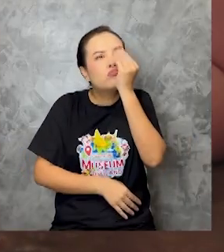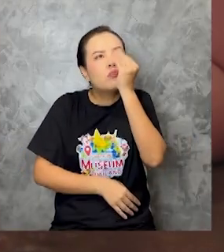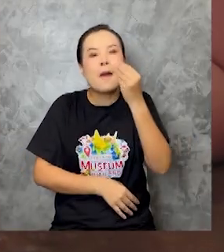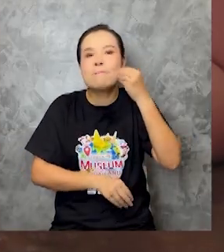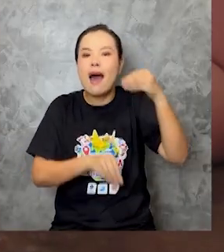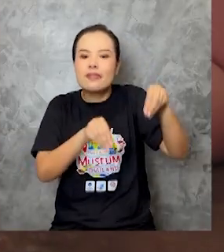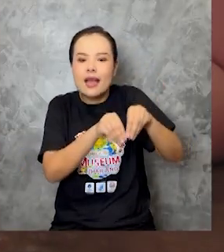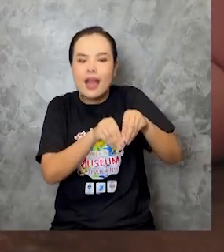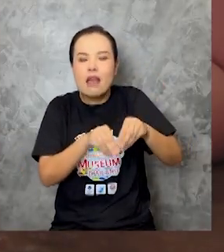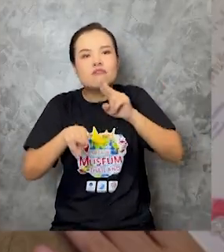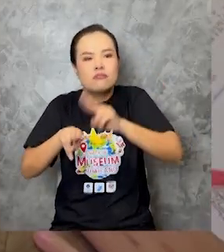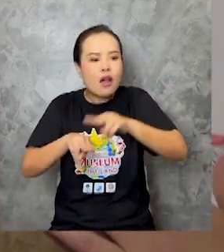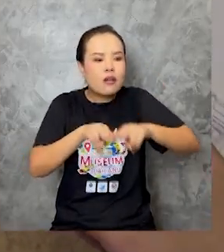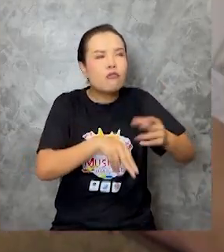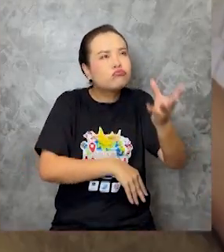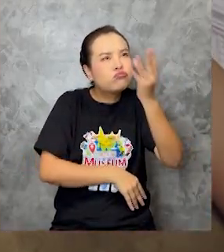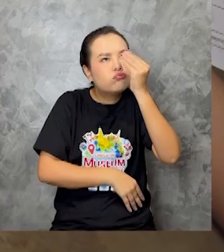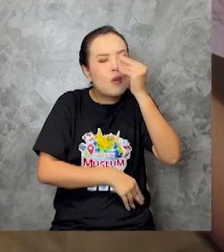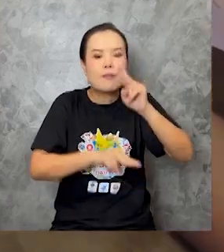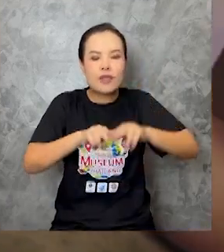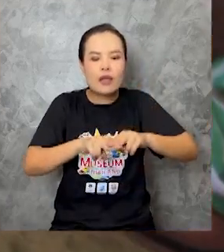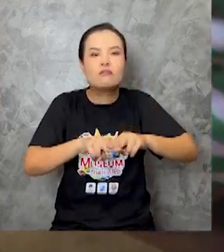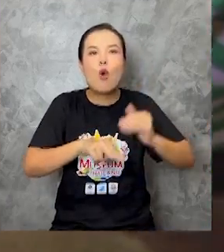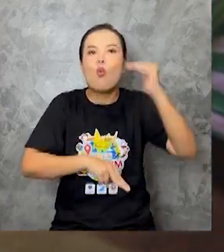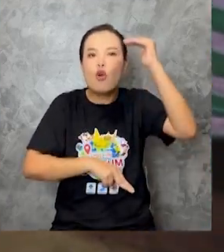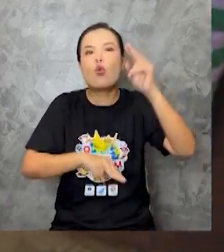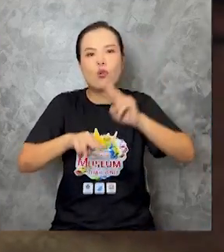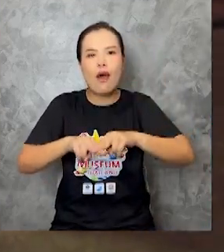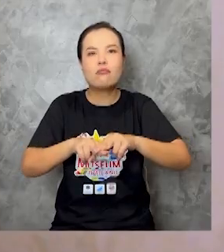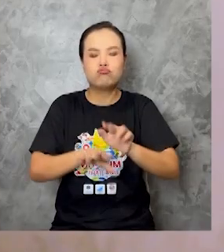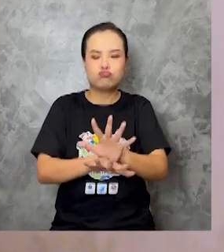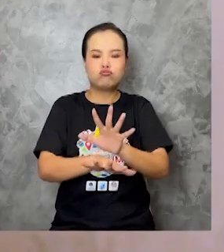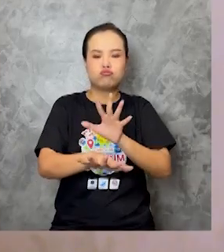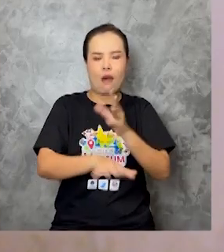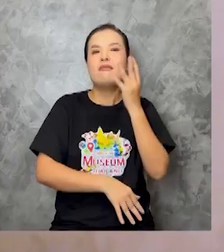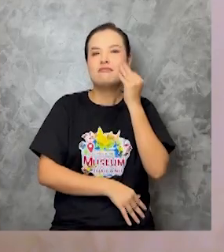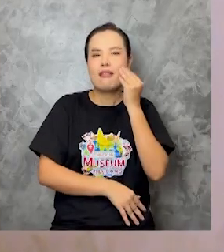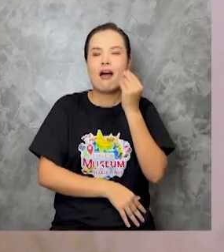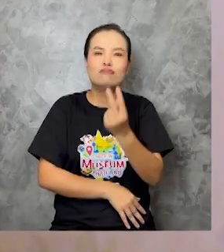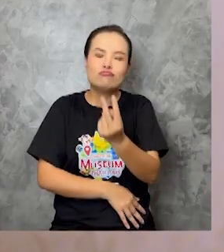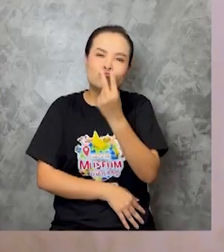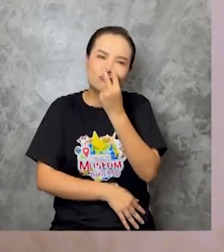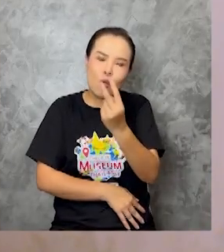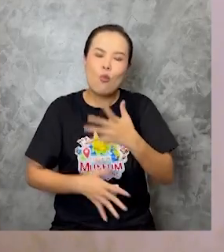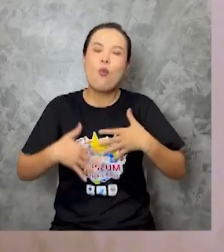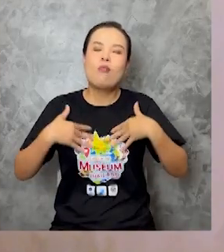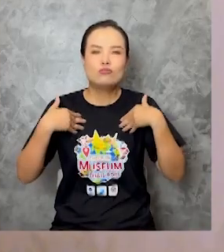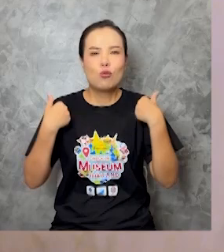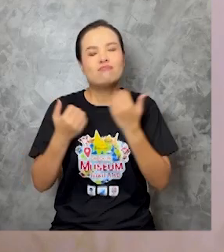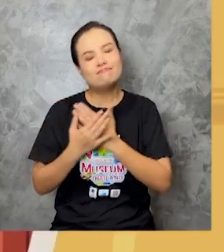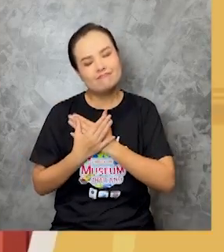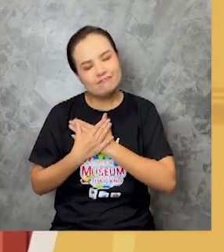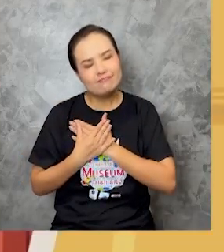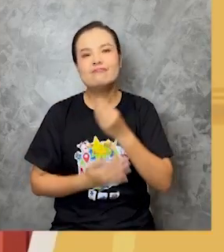างบ้านมานั่งฟังคนอื่นๆก็เห็นเด็กนั่งเขาก็มานั่งบ้างมันก็เป็นภาพที่น่ารักดูแล้วมันมีความสุขอบอุ่นเหมือนบ้านจริงๆ